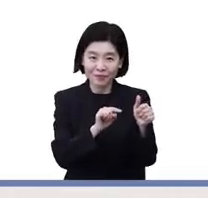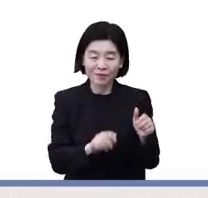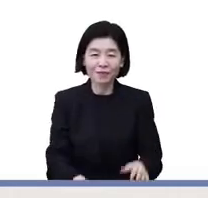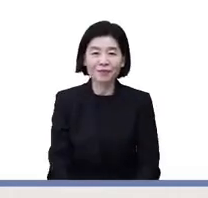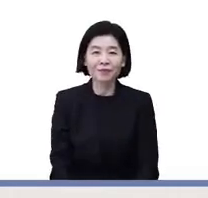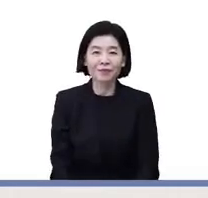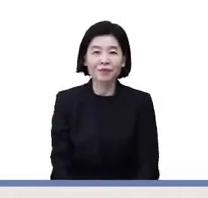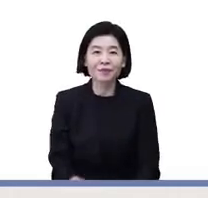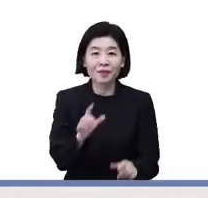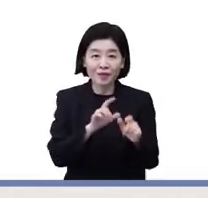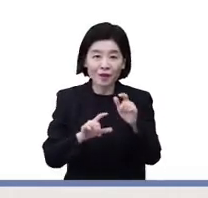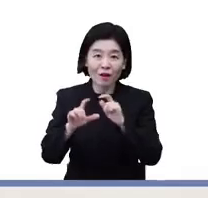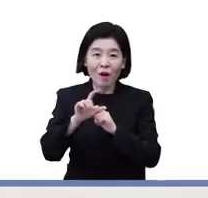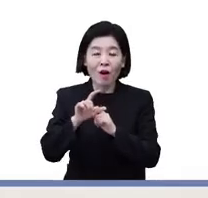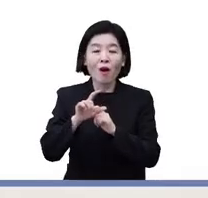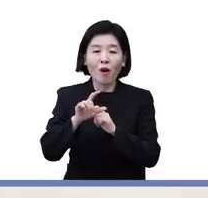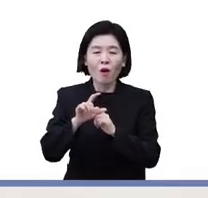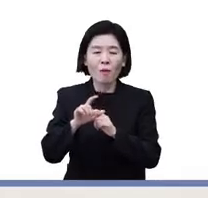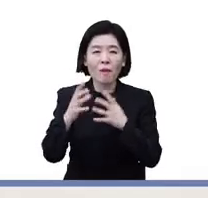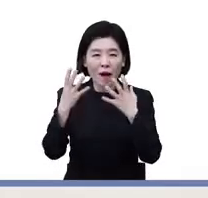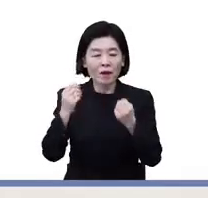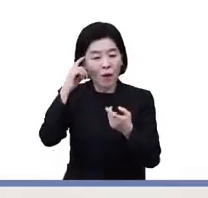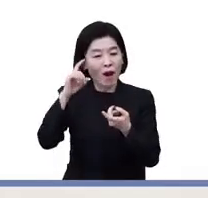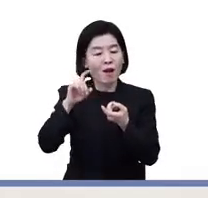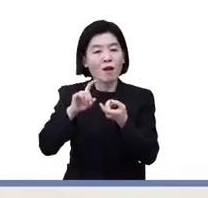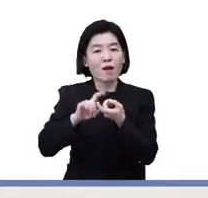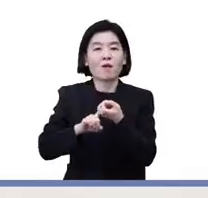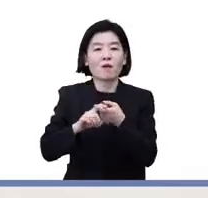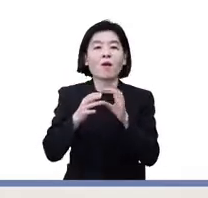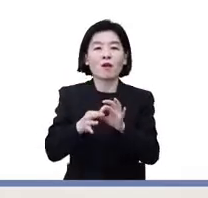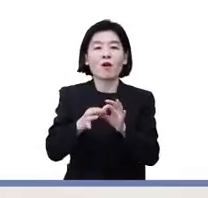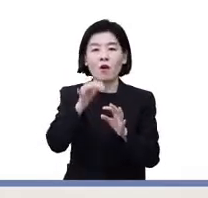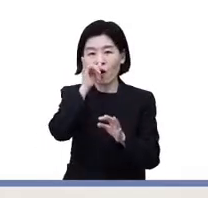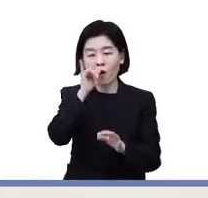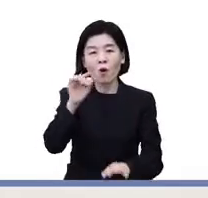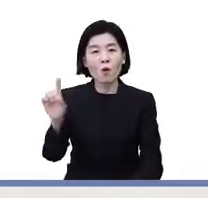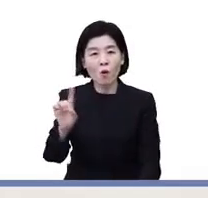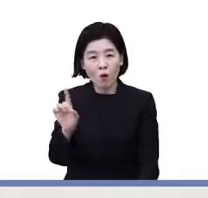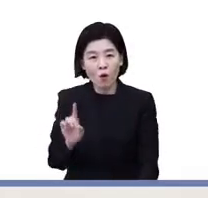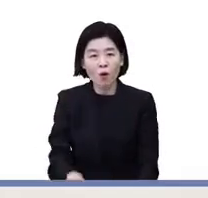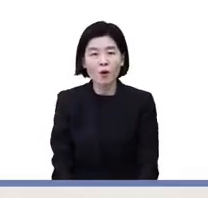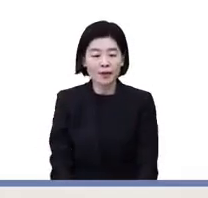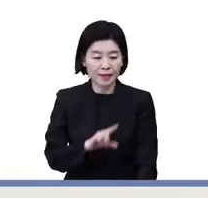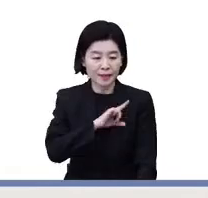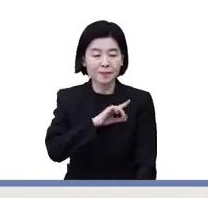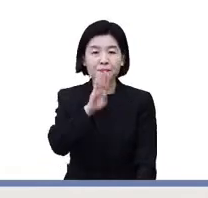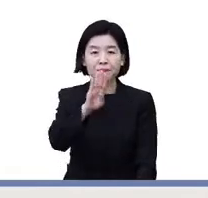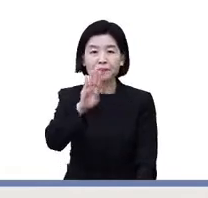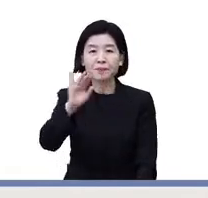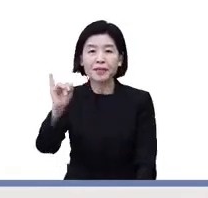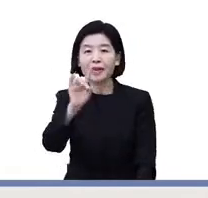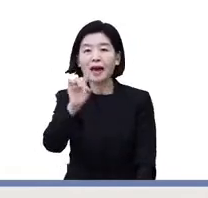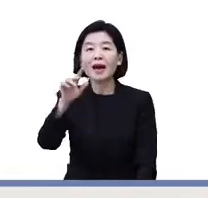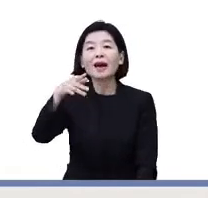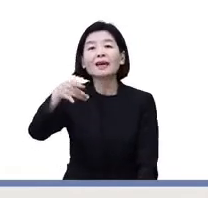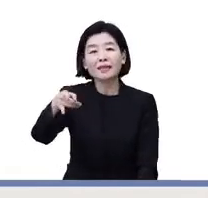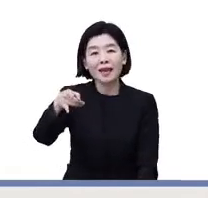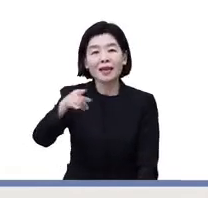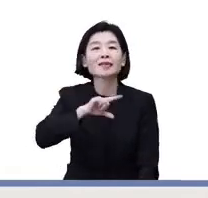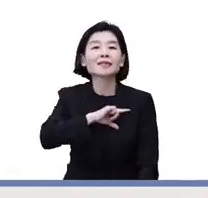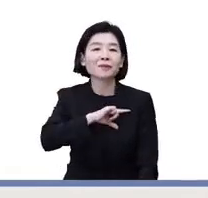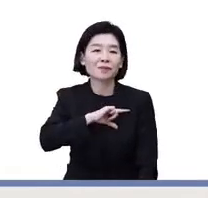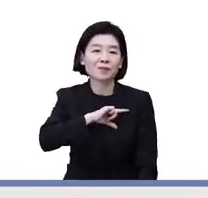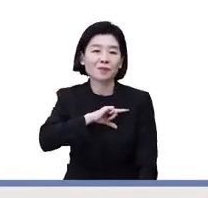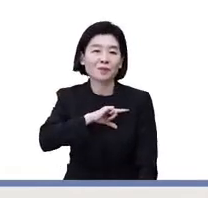더 관련이 있는 이유는 아무래도 그 삐아제라는 이름 자체 때문이 아닐까 하는 생각도